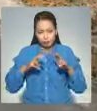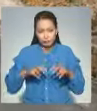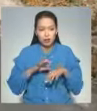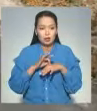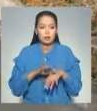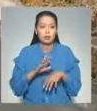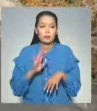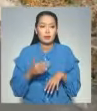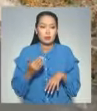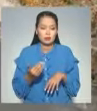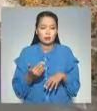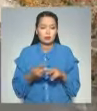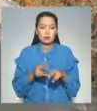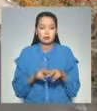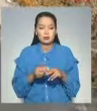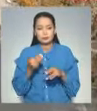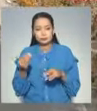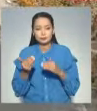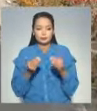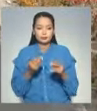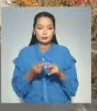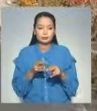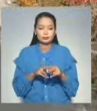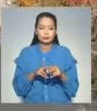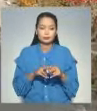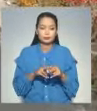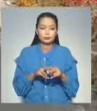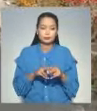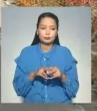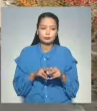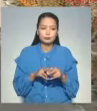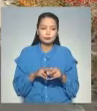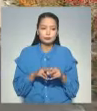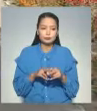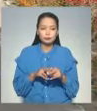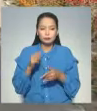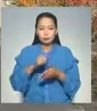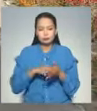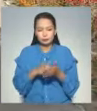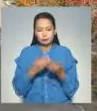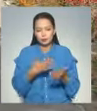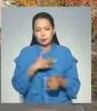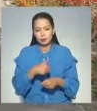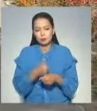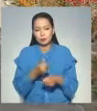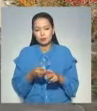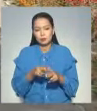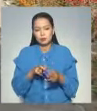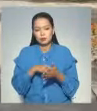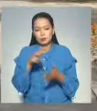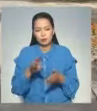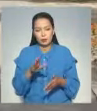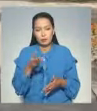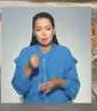Өз компетенциямыз, өз функциямыз, сол себептен біздің департамент хат жолданды Май